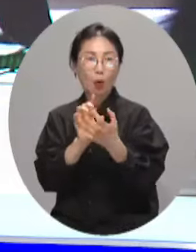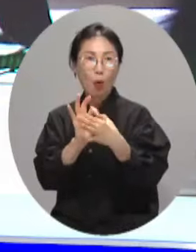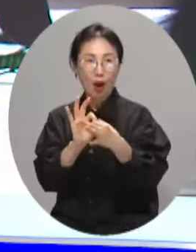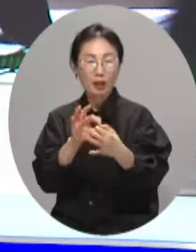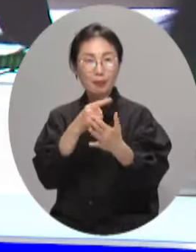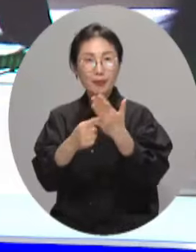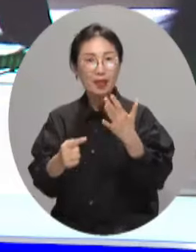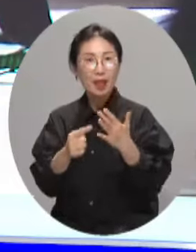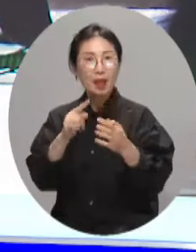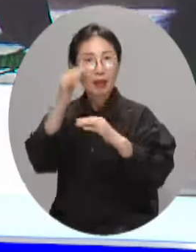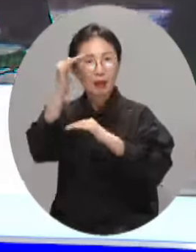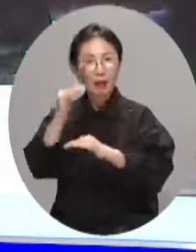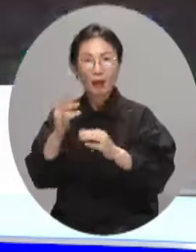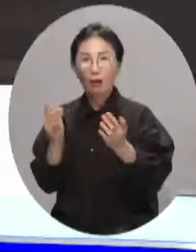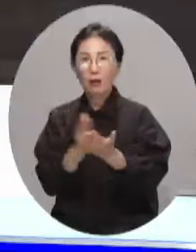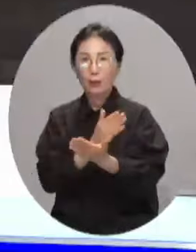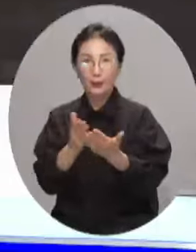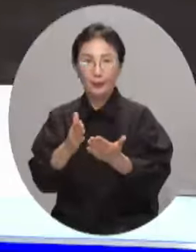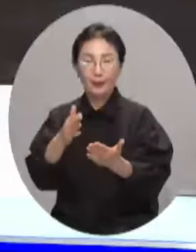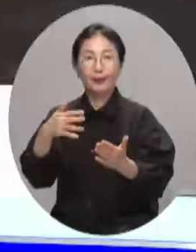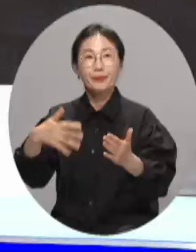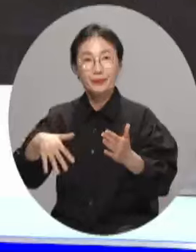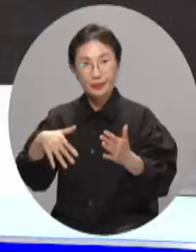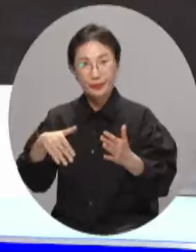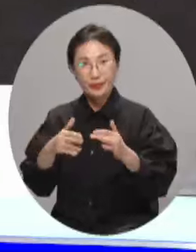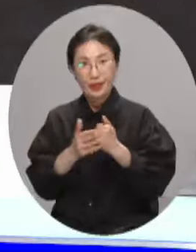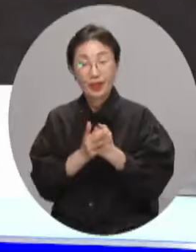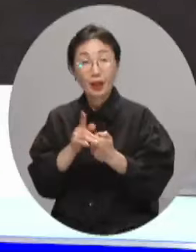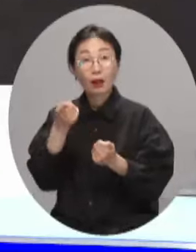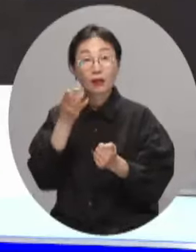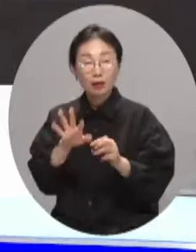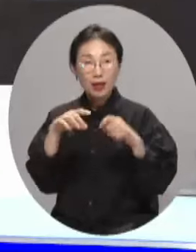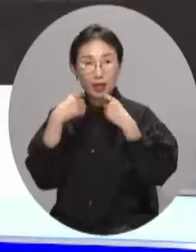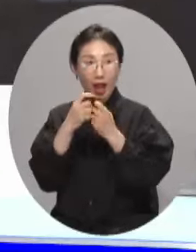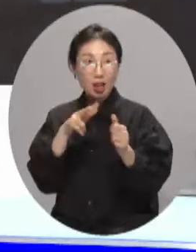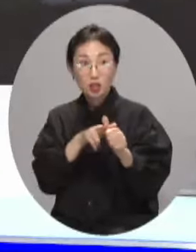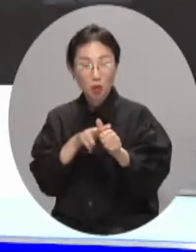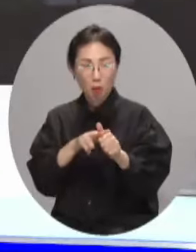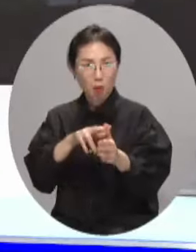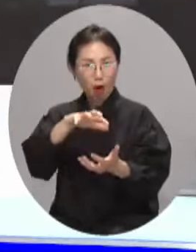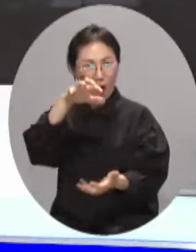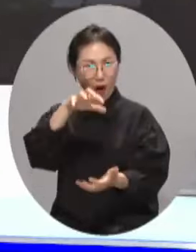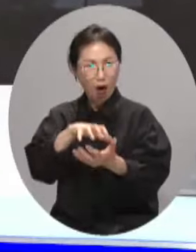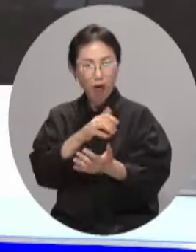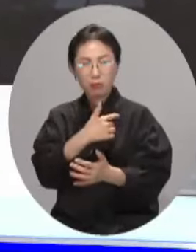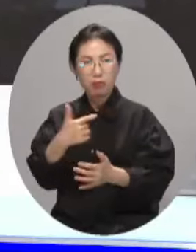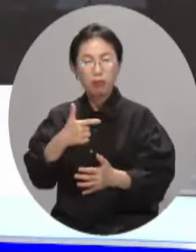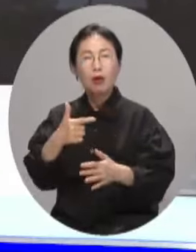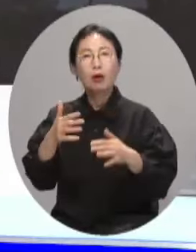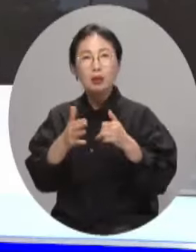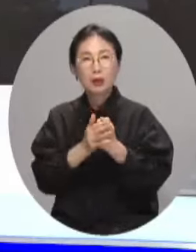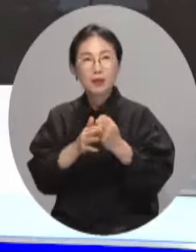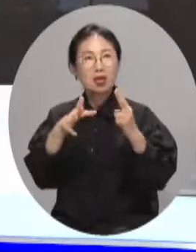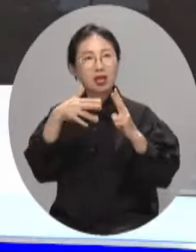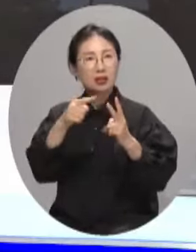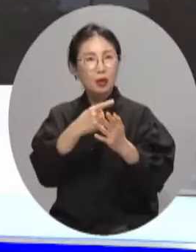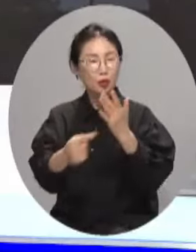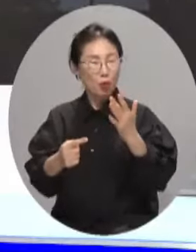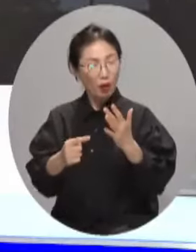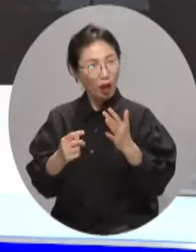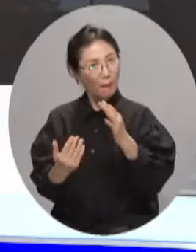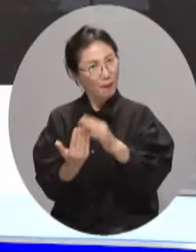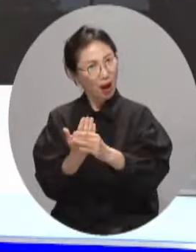사례는 아직 확인되지 않고 있습니다. 하지만 유출된 개인정보의 양이 광범위해 2차 피해 우려가 제기되는